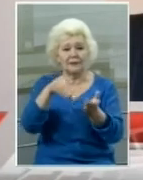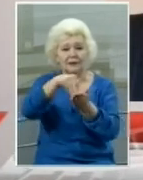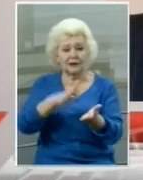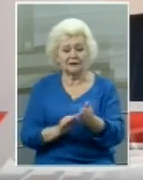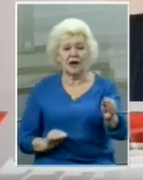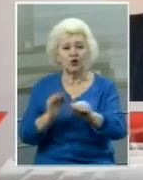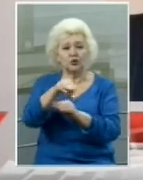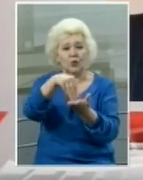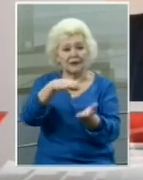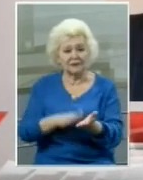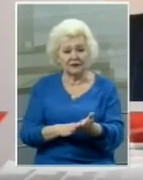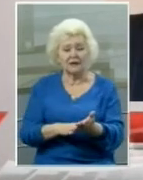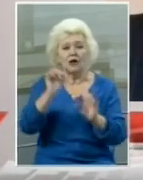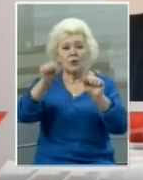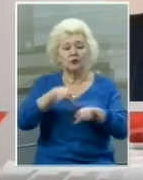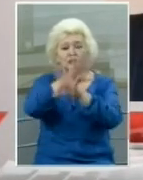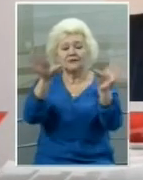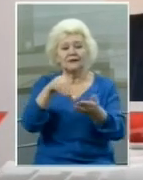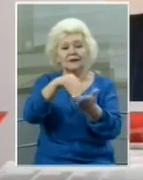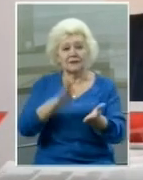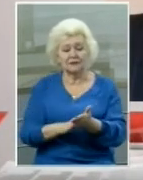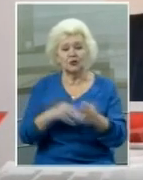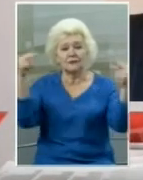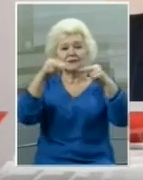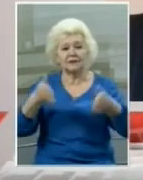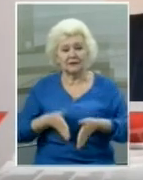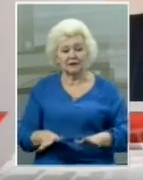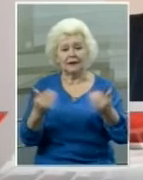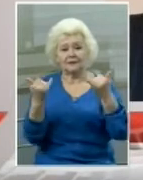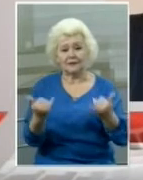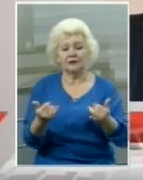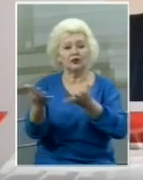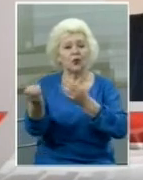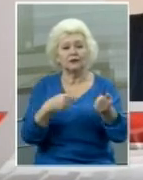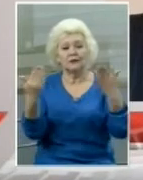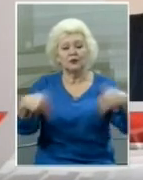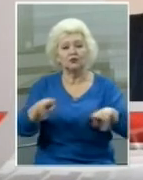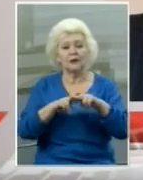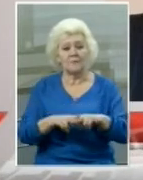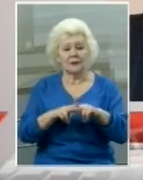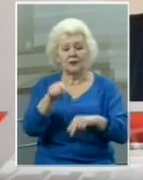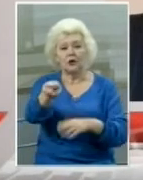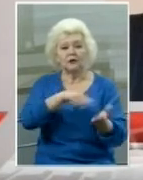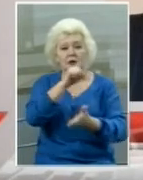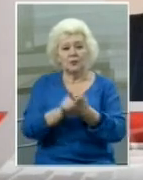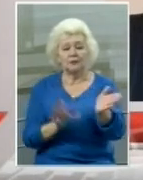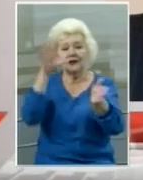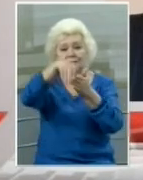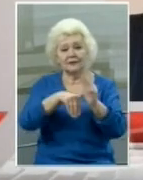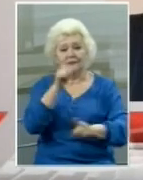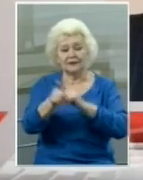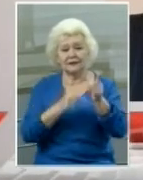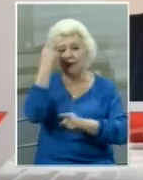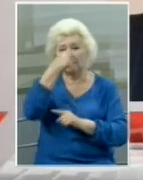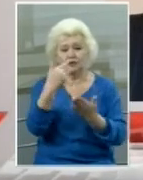або дореєстрацію. Всі ті, хто реєструвались, наприклад, за свідоцтвом про народження, зараз отримали вже паспорт. Вони повинні внести зміни до персональних